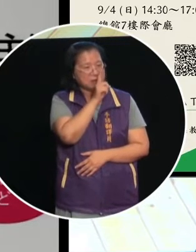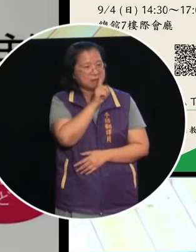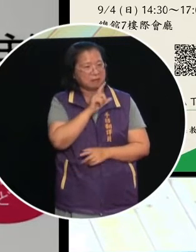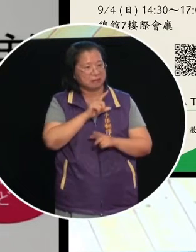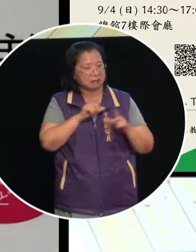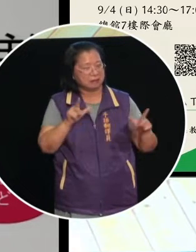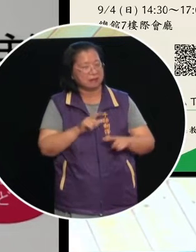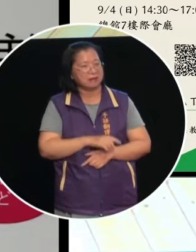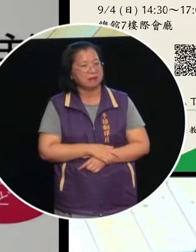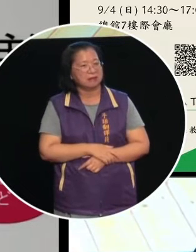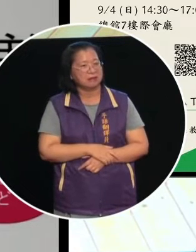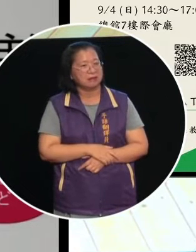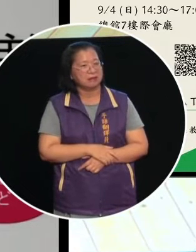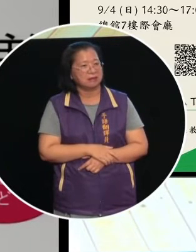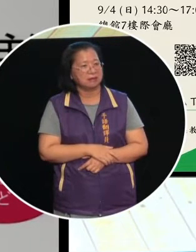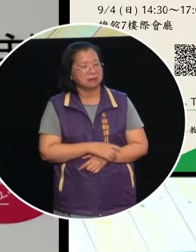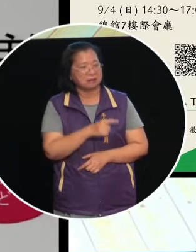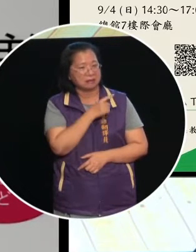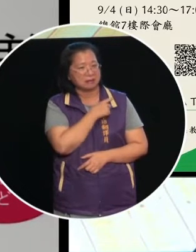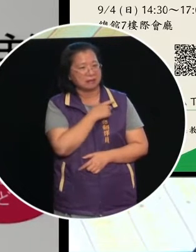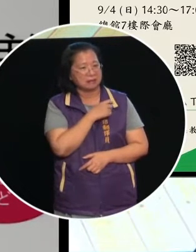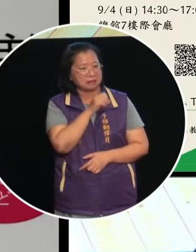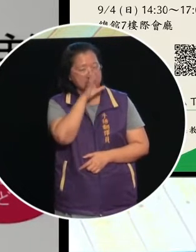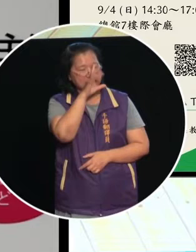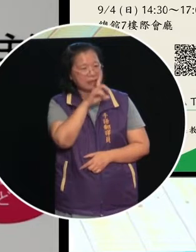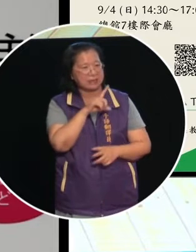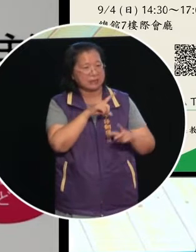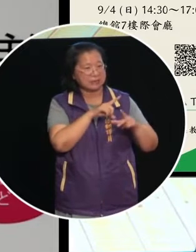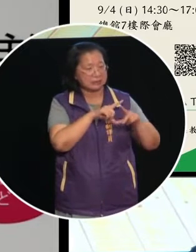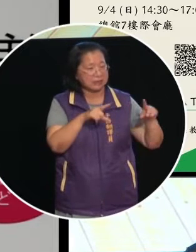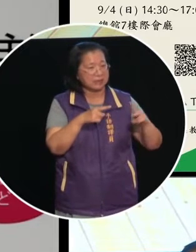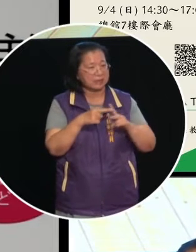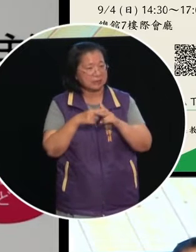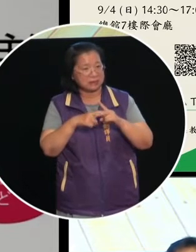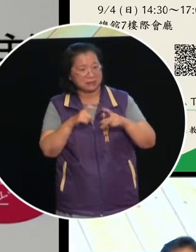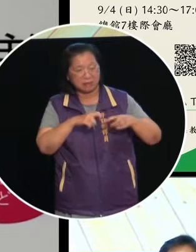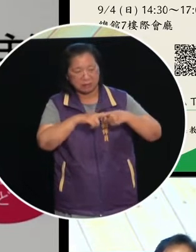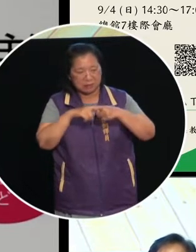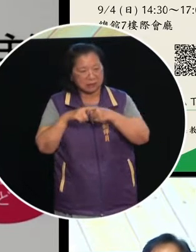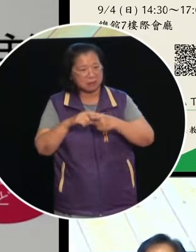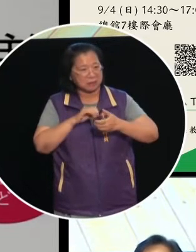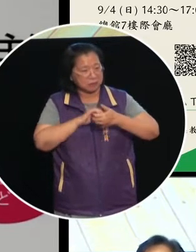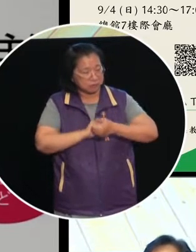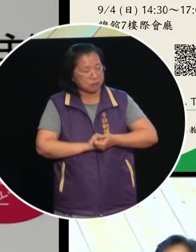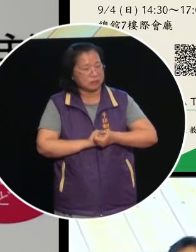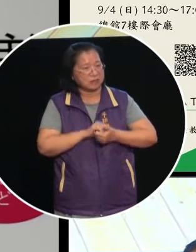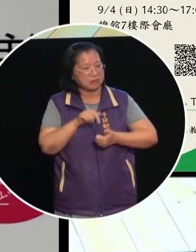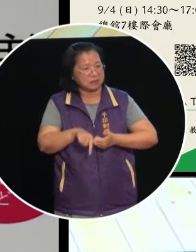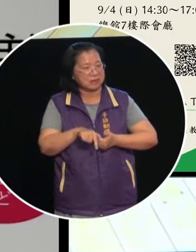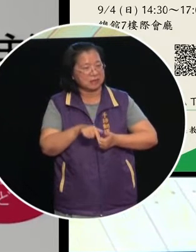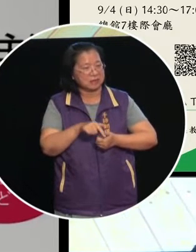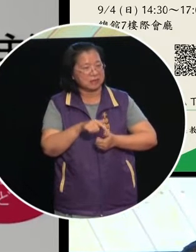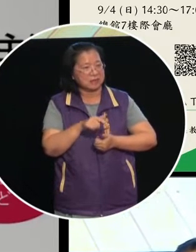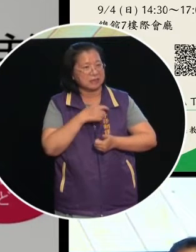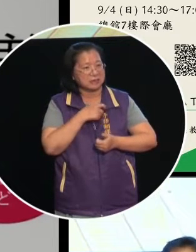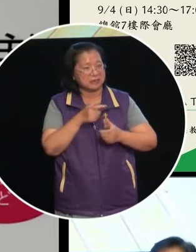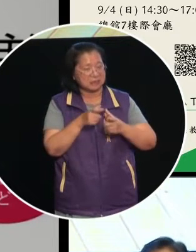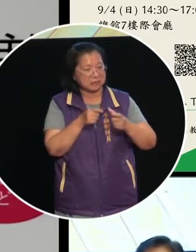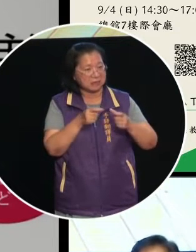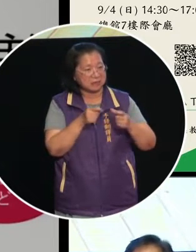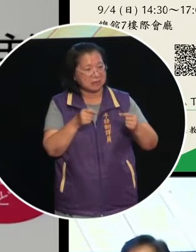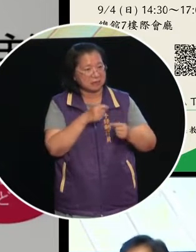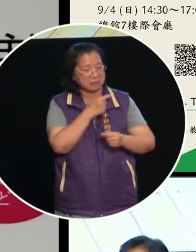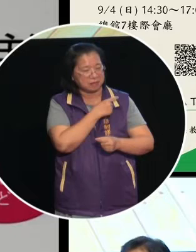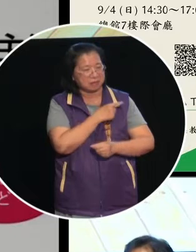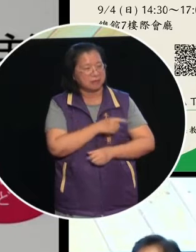的派系的大小联盟联合是可以决定日本的政治，这个日本的政治的一个最重要的最